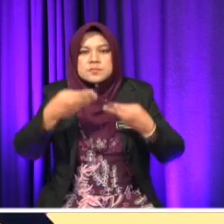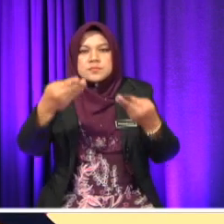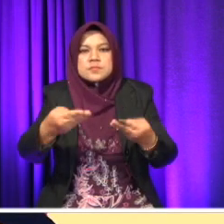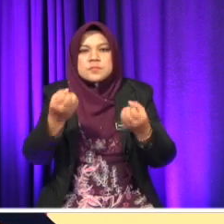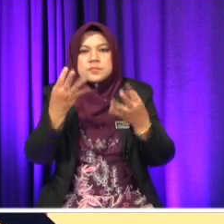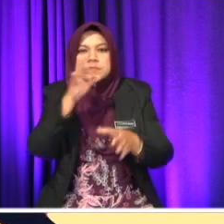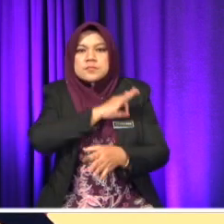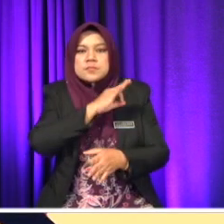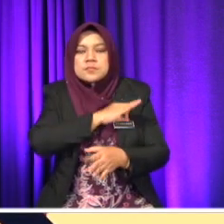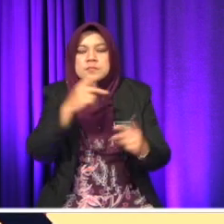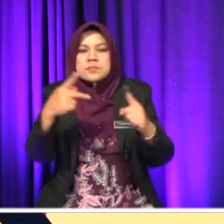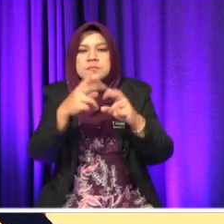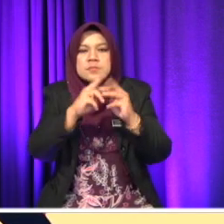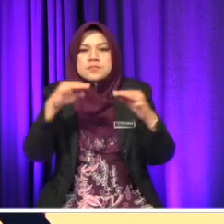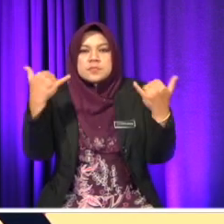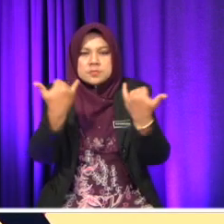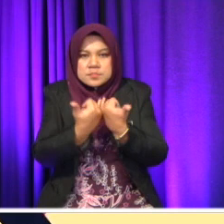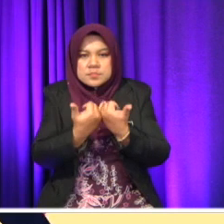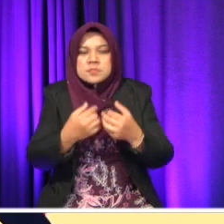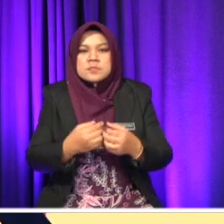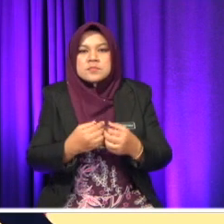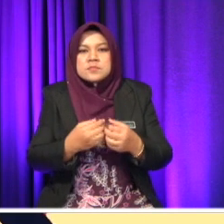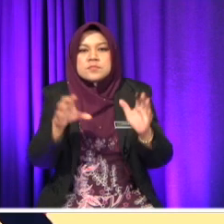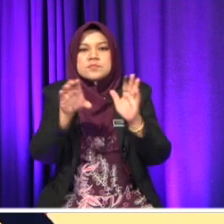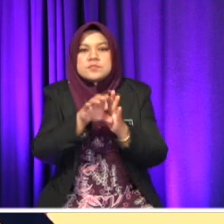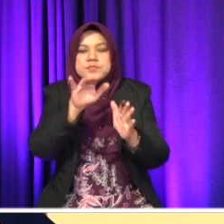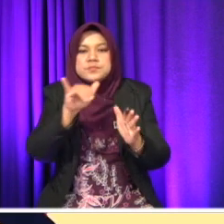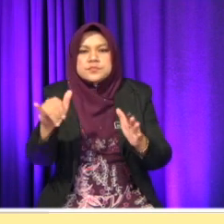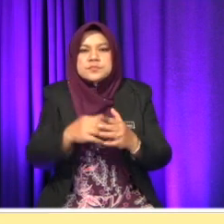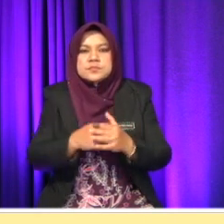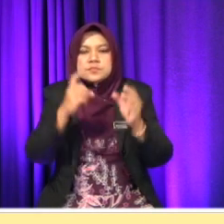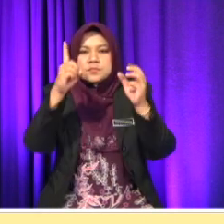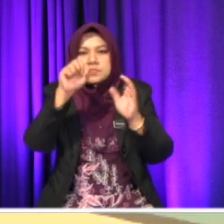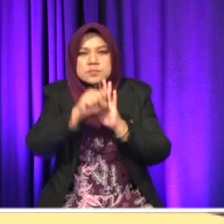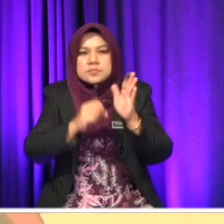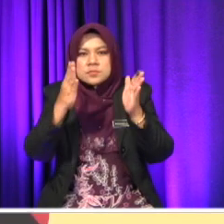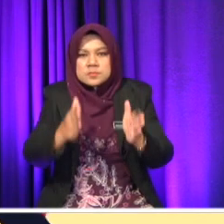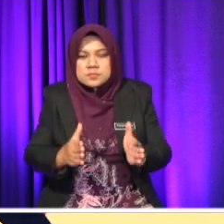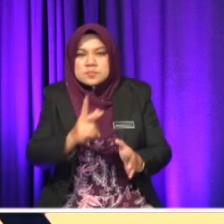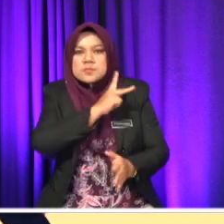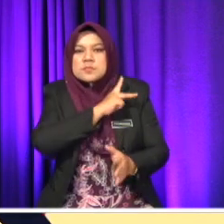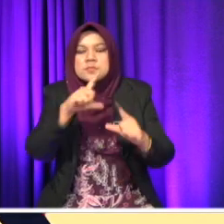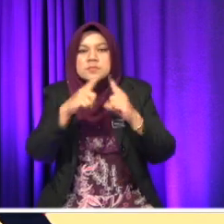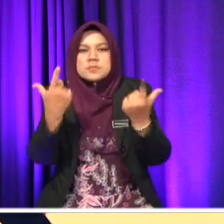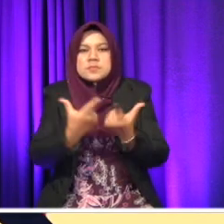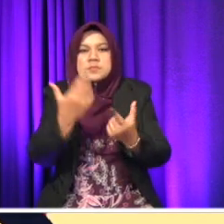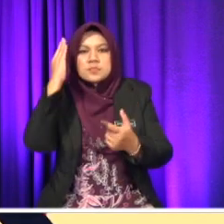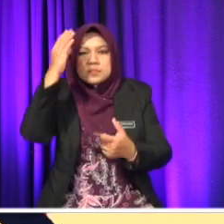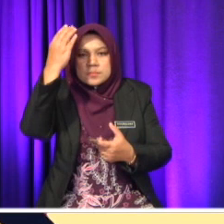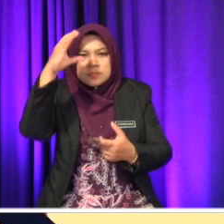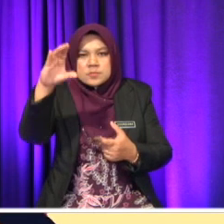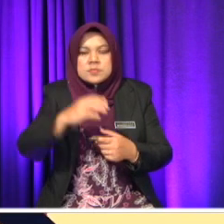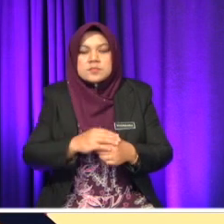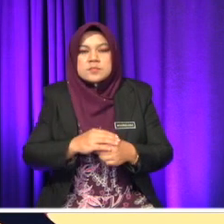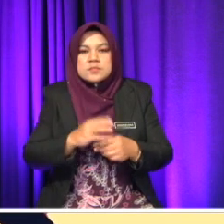faedah kepada masyarakat sekelilingnya sebagaimana contohnya seorang ketua kelas yang kreatif akan menguruskan